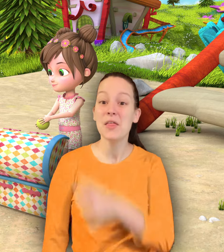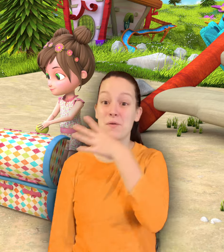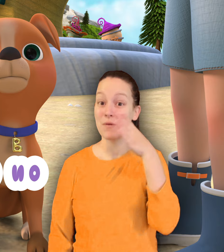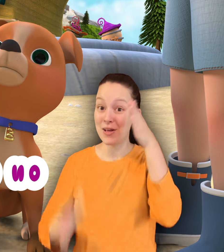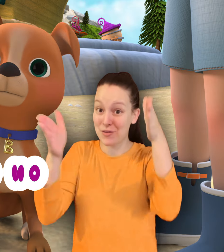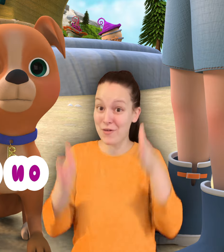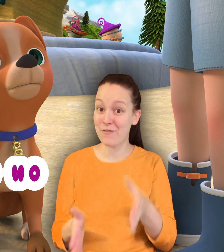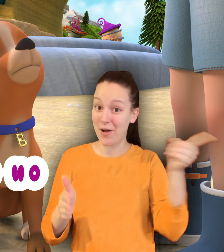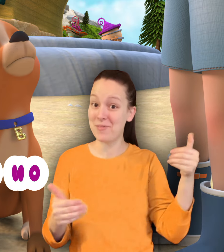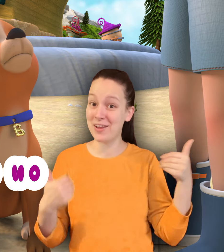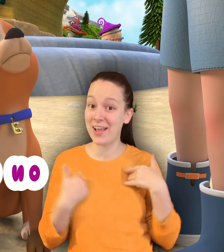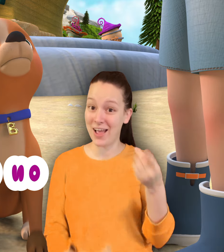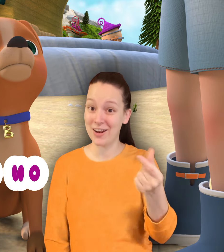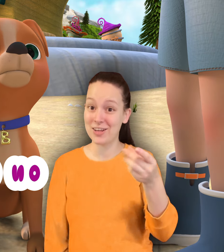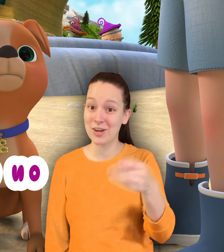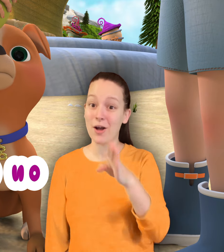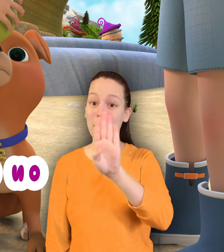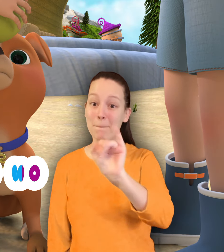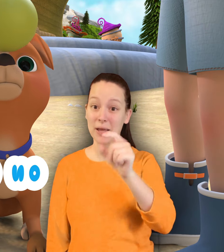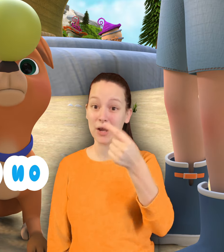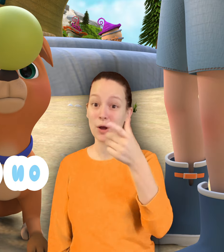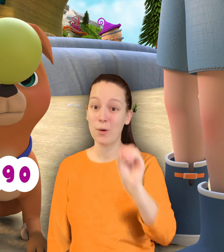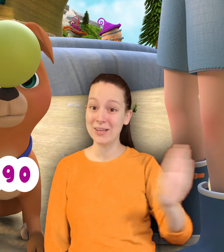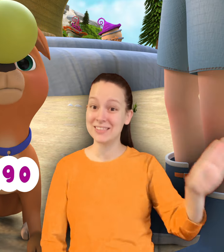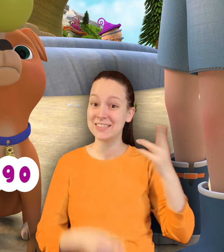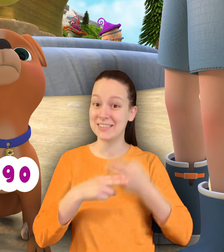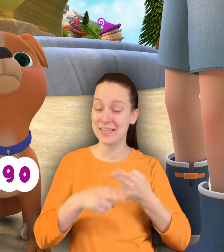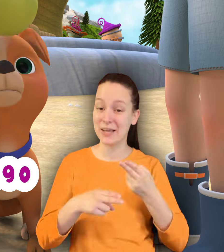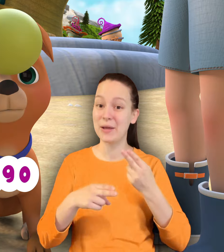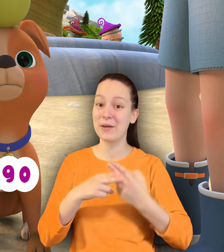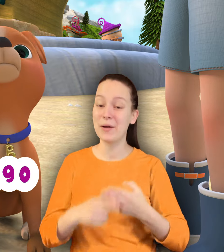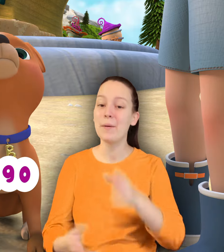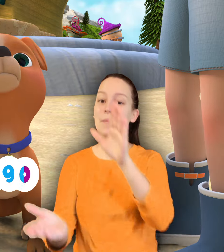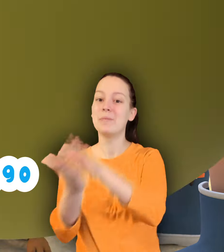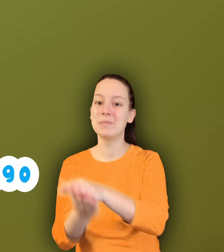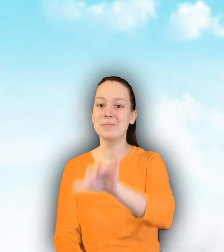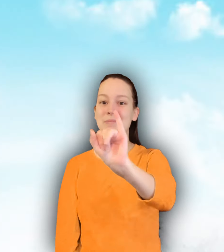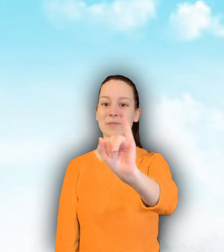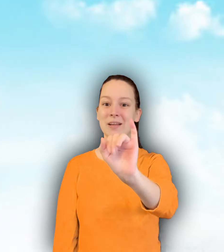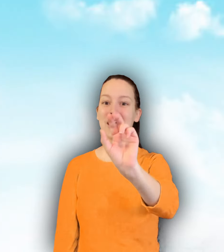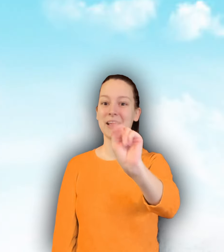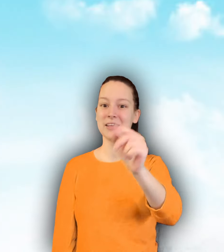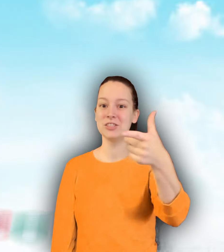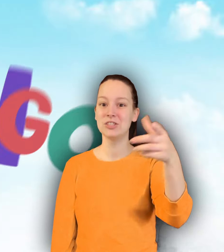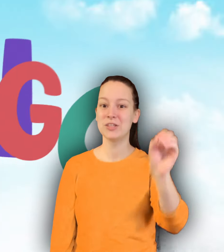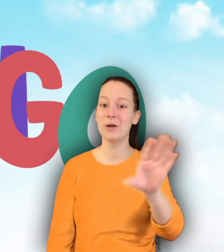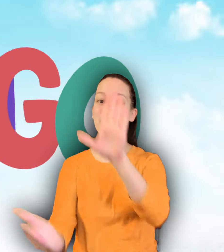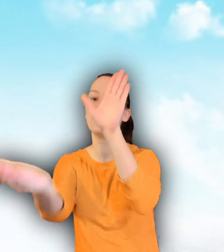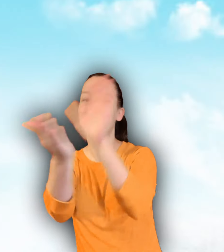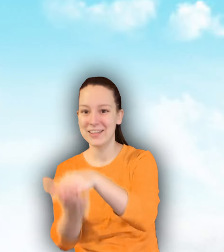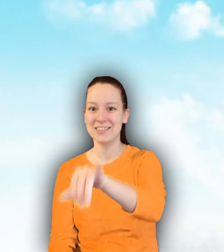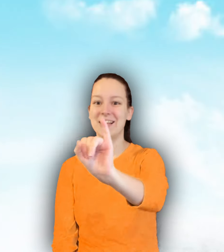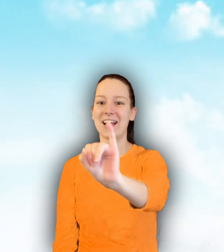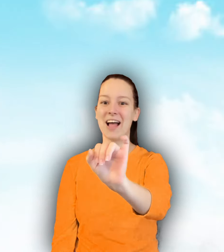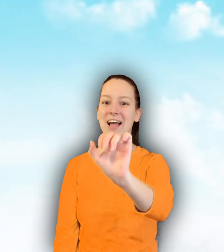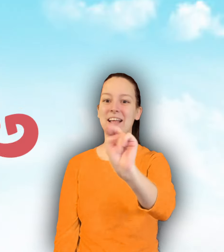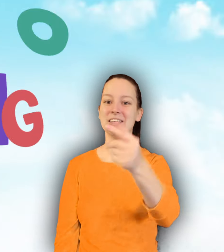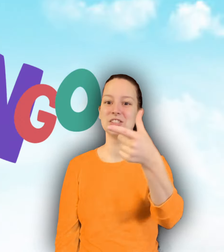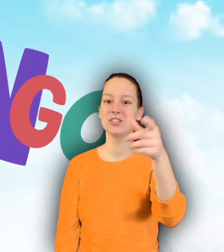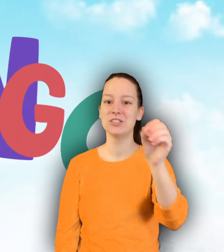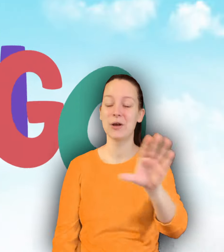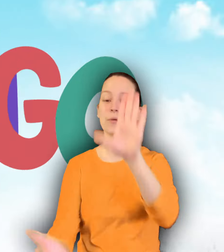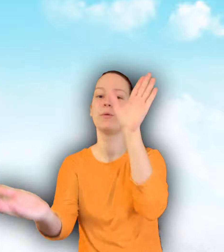ビンゴノブのワゴの名前はビンゴIO